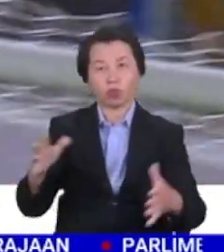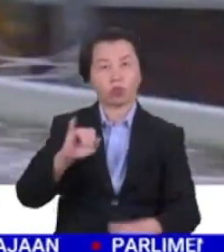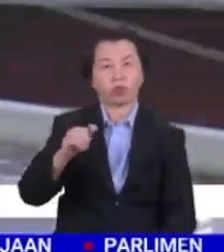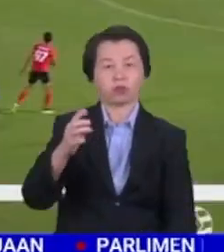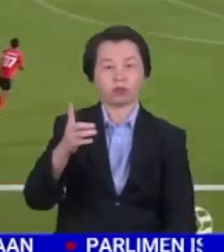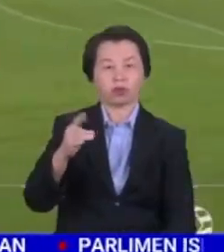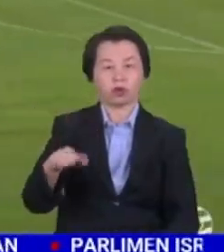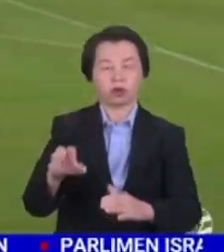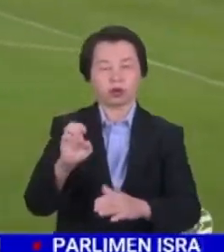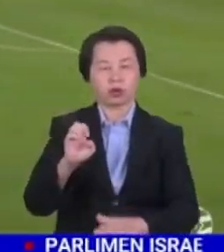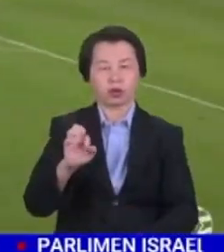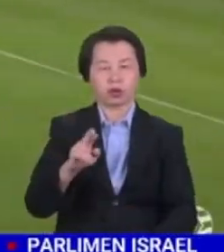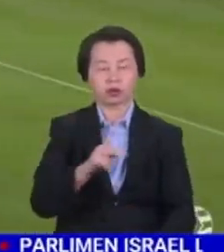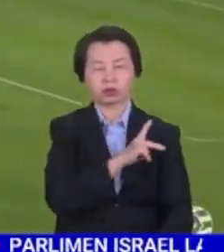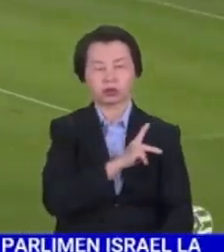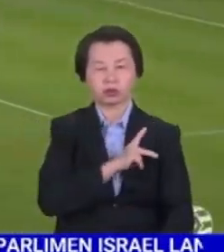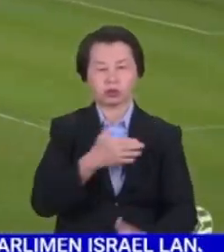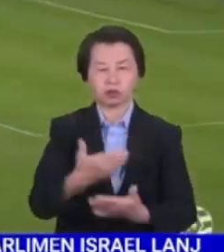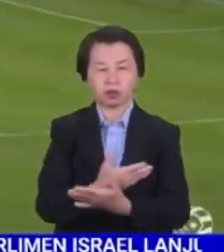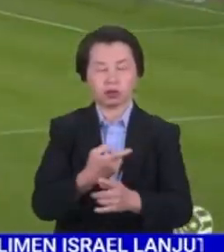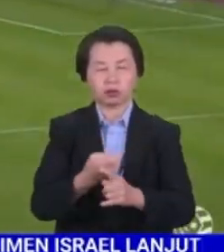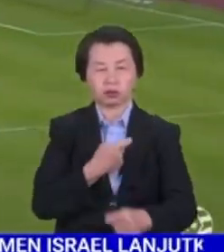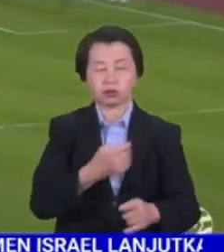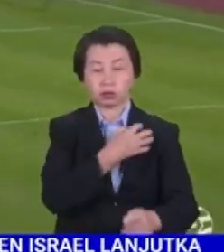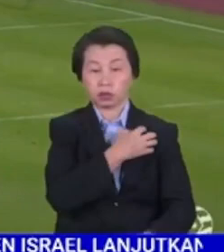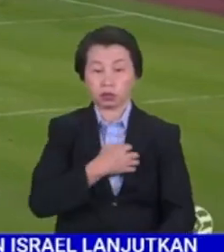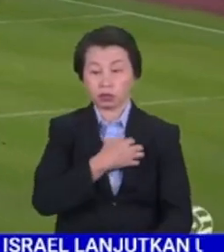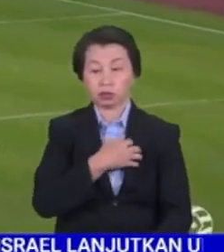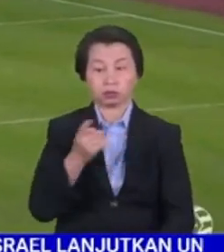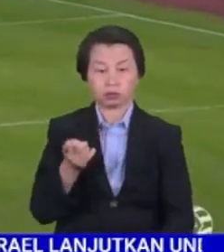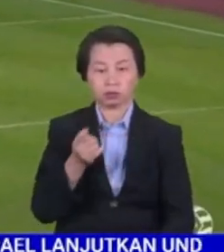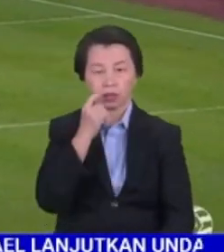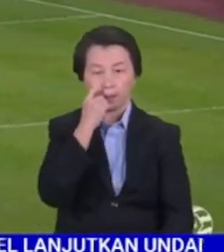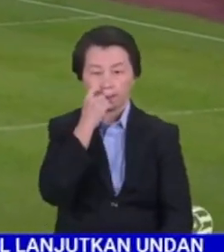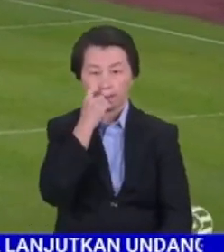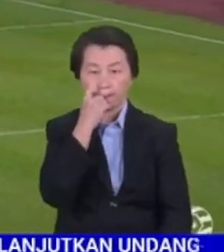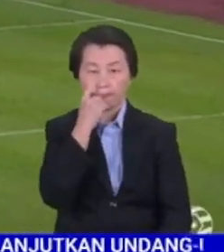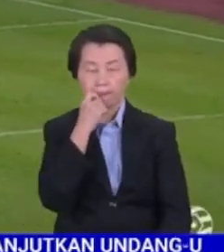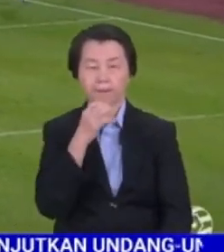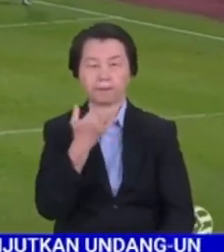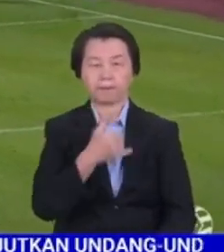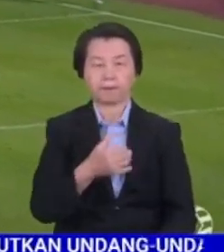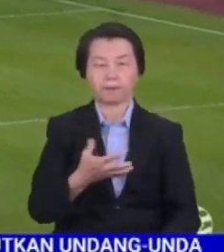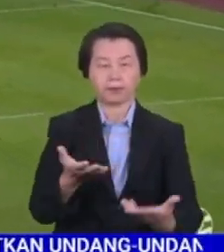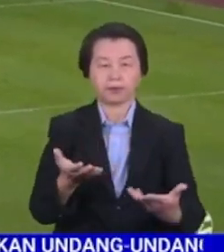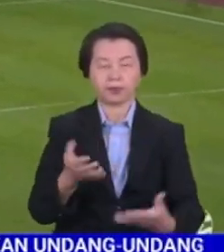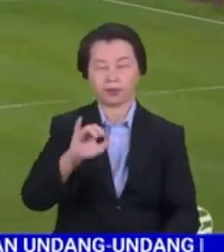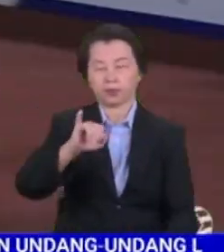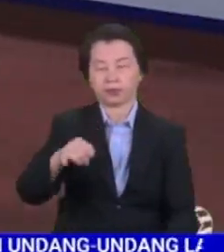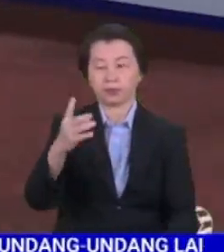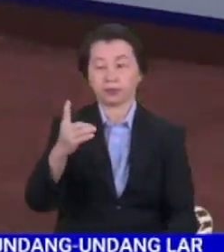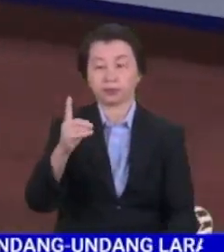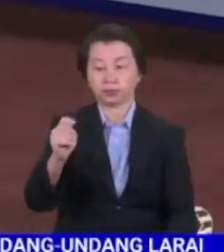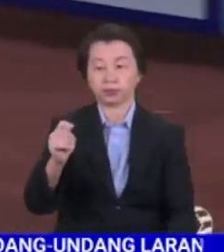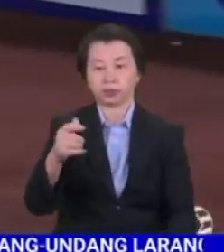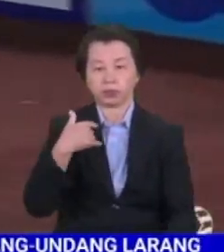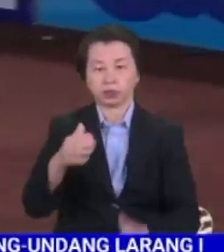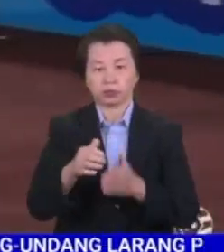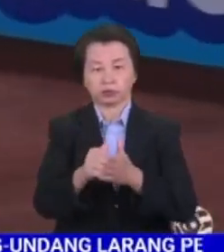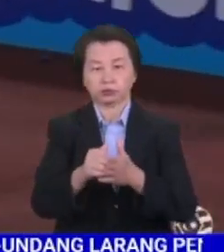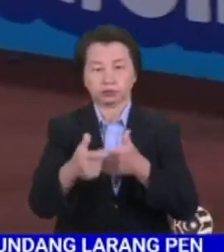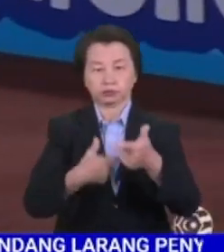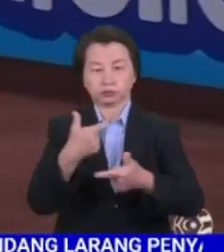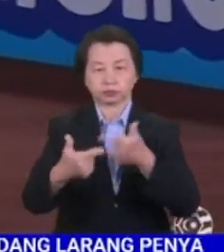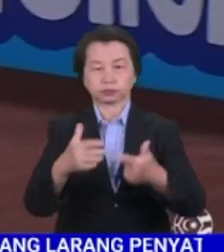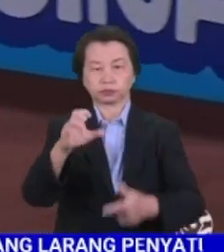di bawah era ketua jurulatih baru dari Argentina, Esteban Solari. Skuad Harimau Selatan juga kini memimpin saingan